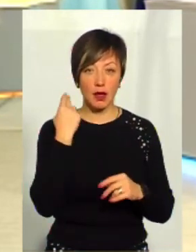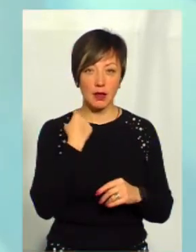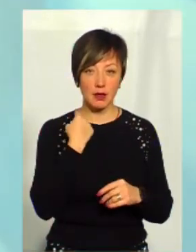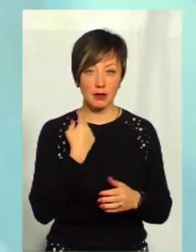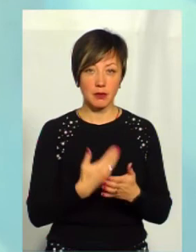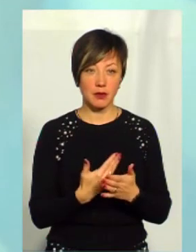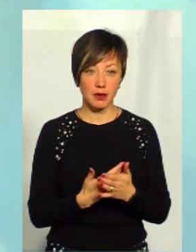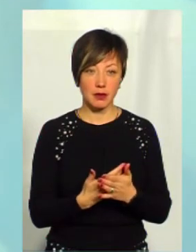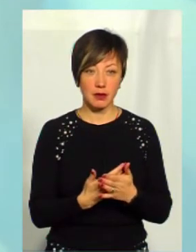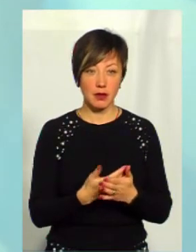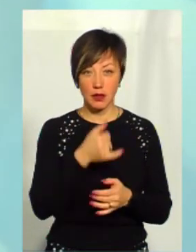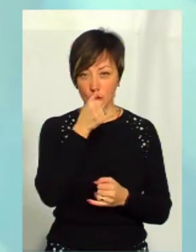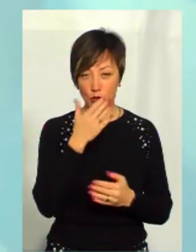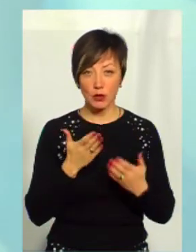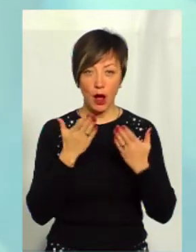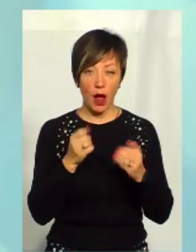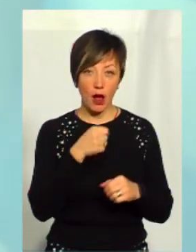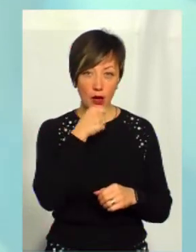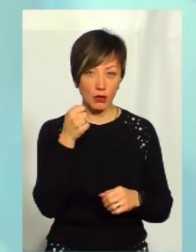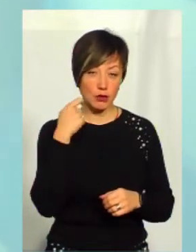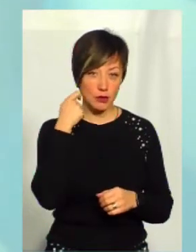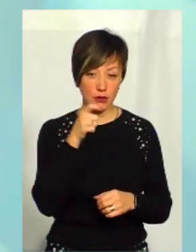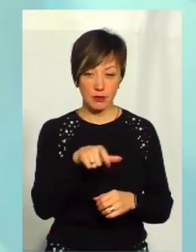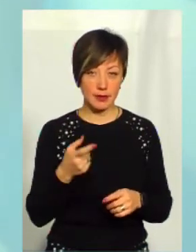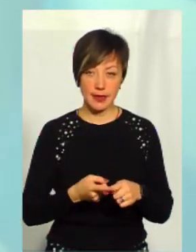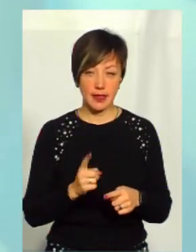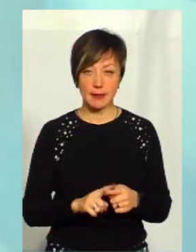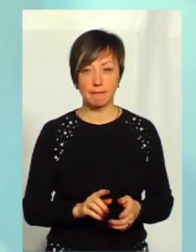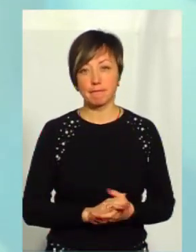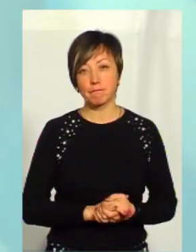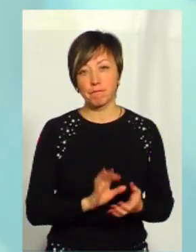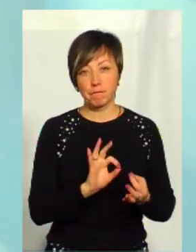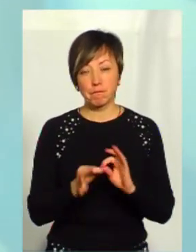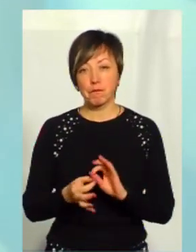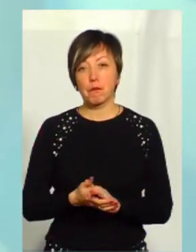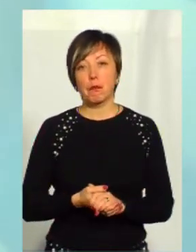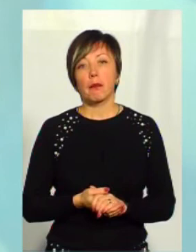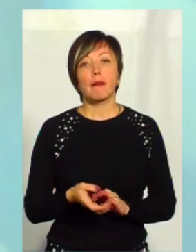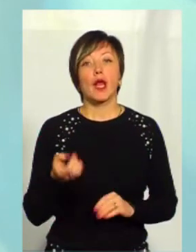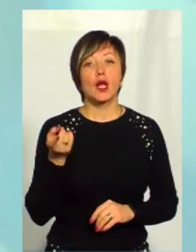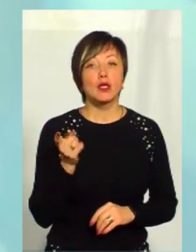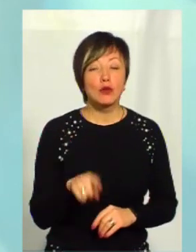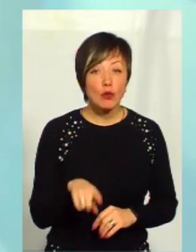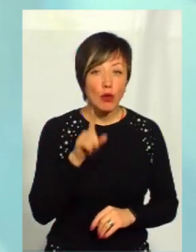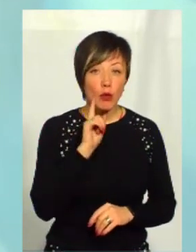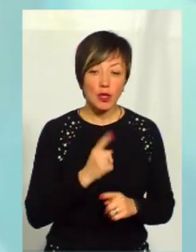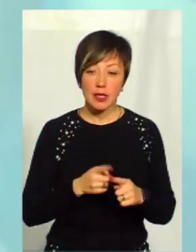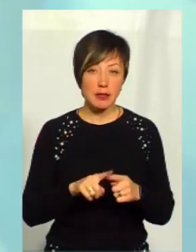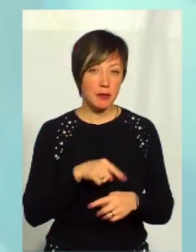англійською, там, в якійсь мірі не зможе, а пенсіонери, звичайно, це... Тому поки що це